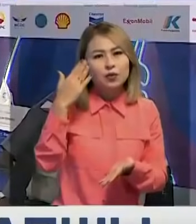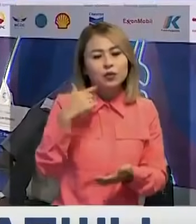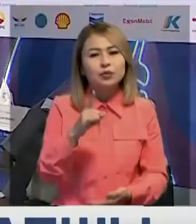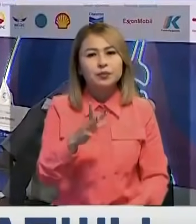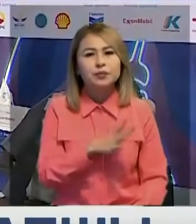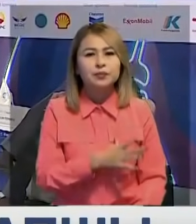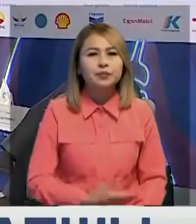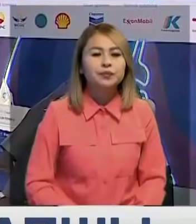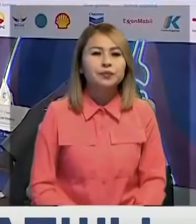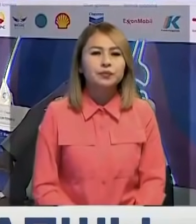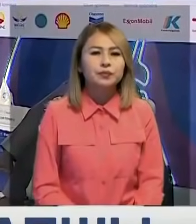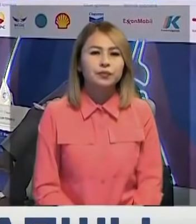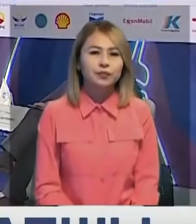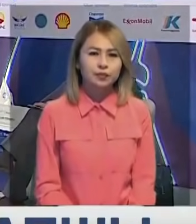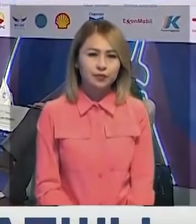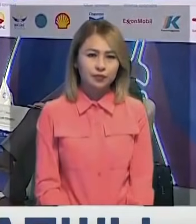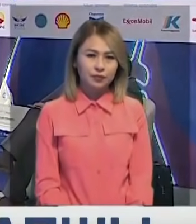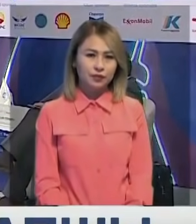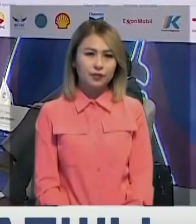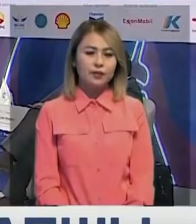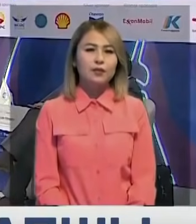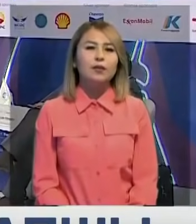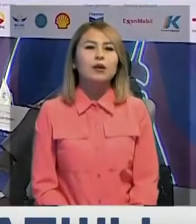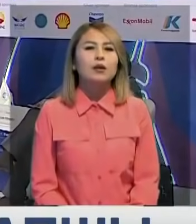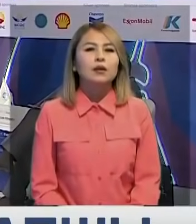үдерістерді оңтайландыруға үлес қосты.